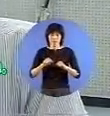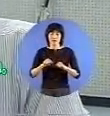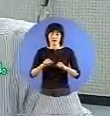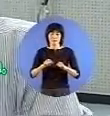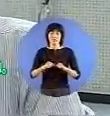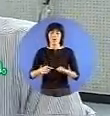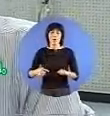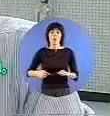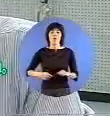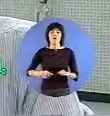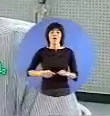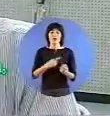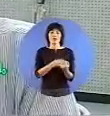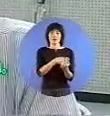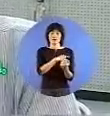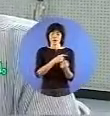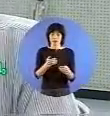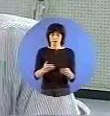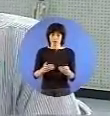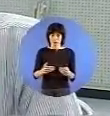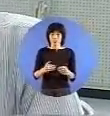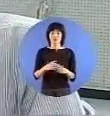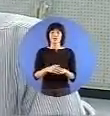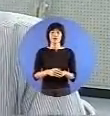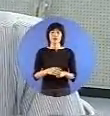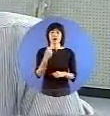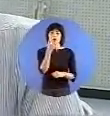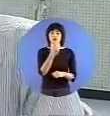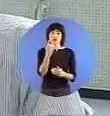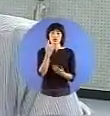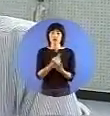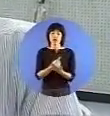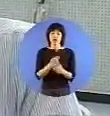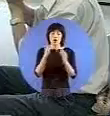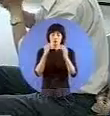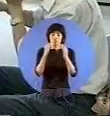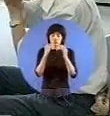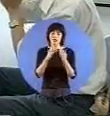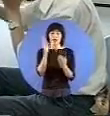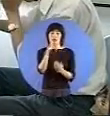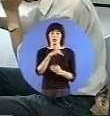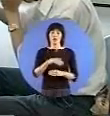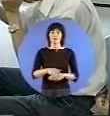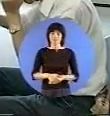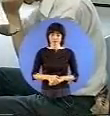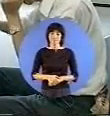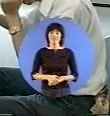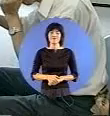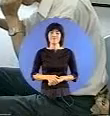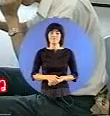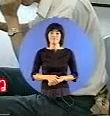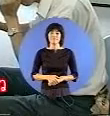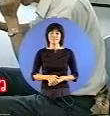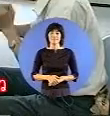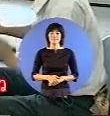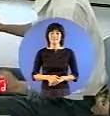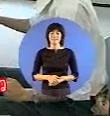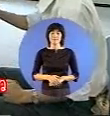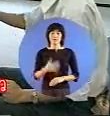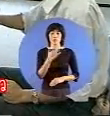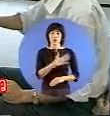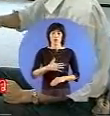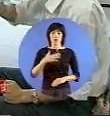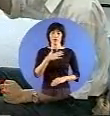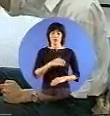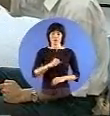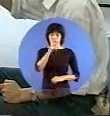く腹で吹かなあかんって 。お腹が。 口でフッフッて吹いてらあかんと。腹からこうって吹かなあかん。 じゃあ体にもい